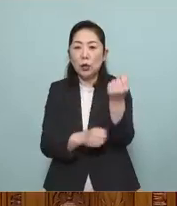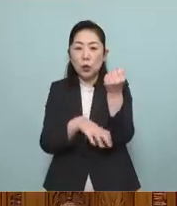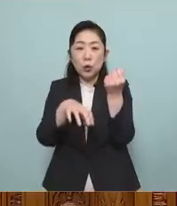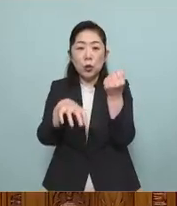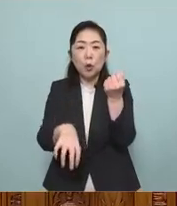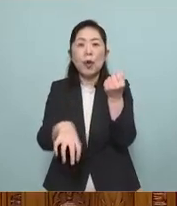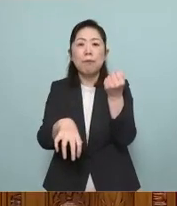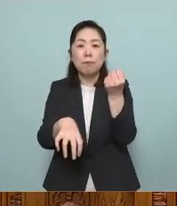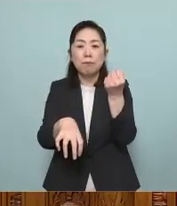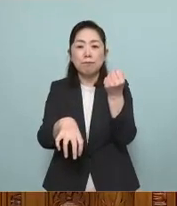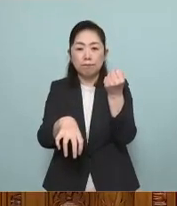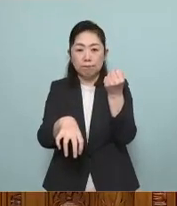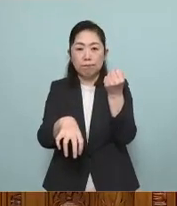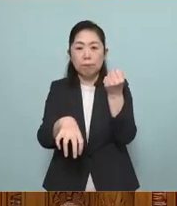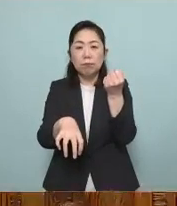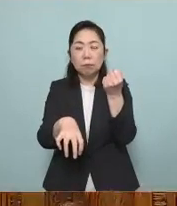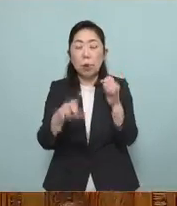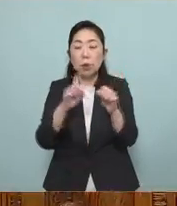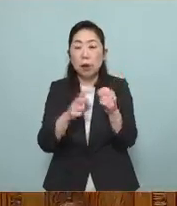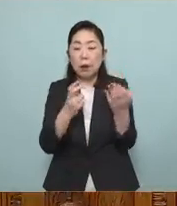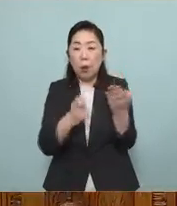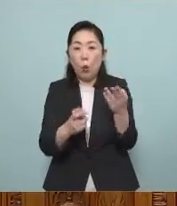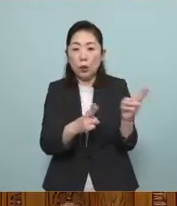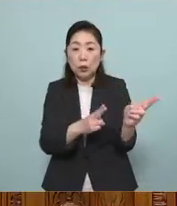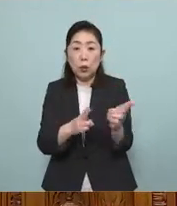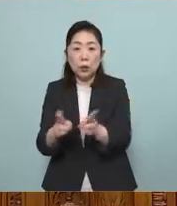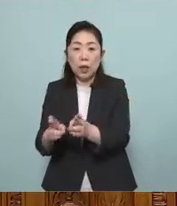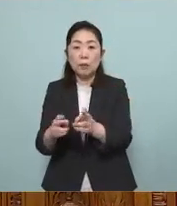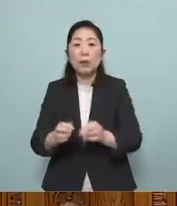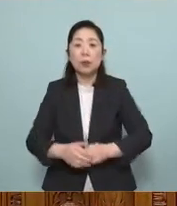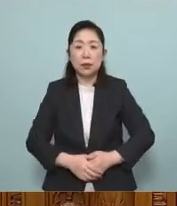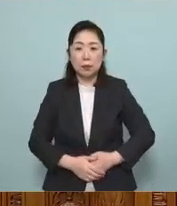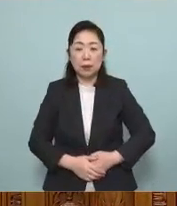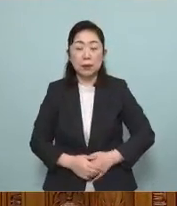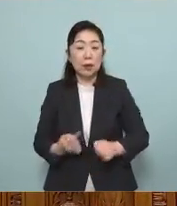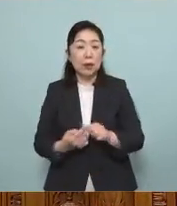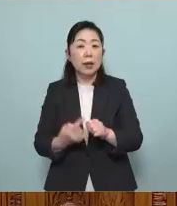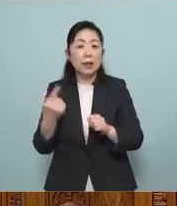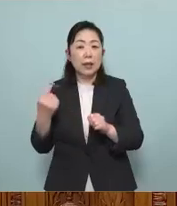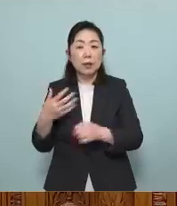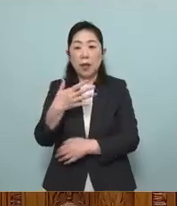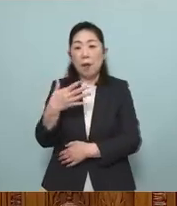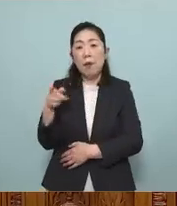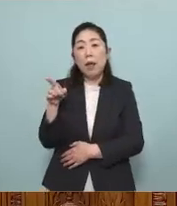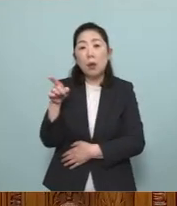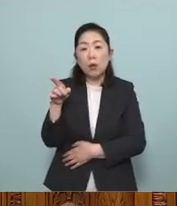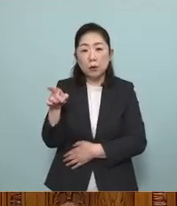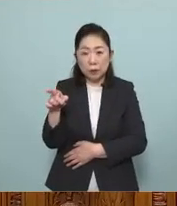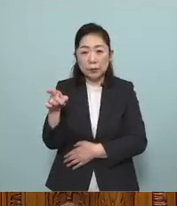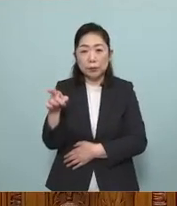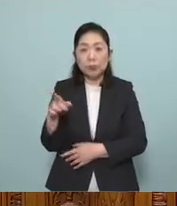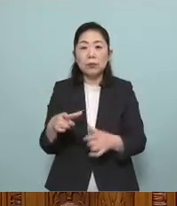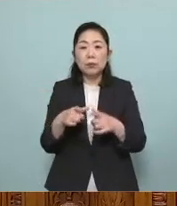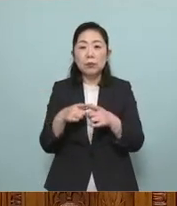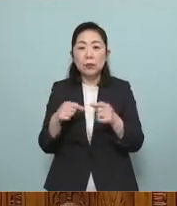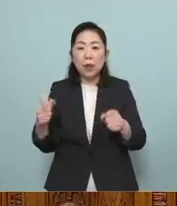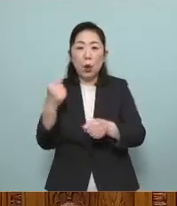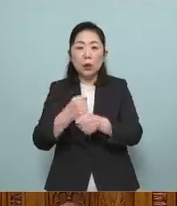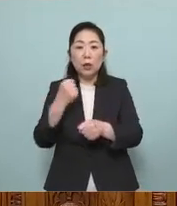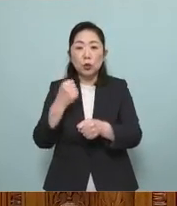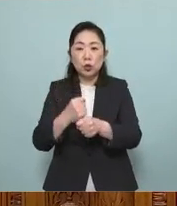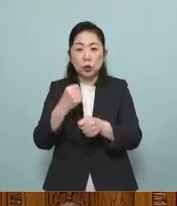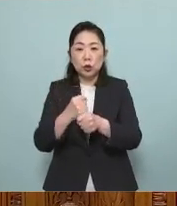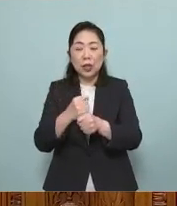を具体化するための法律を整備いたします。昨年、米国が日本産食品